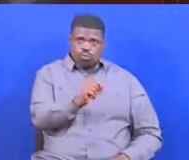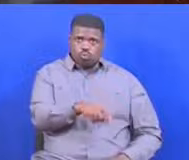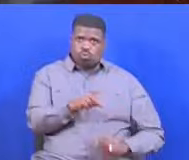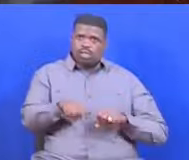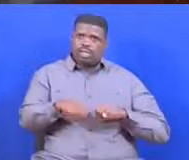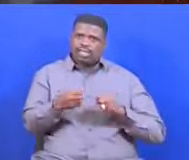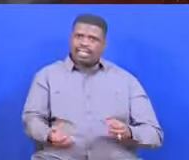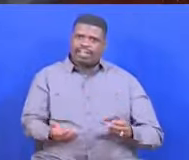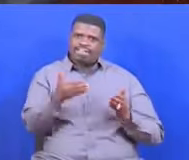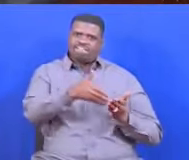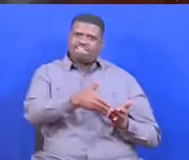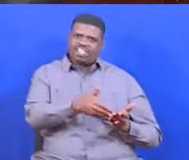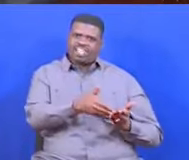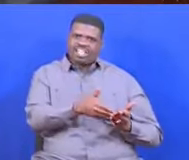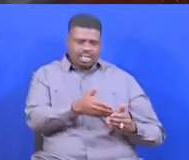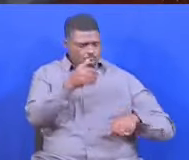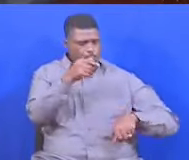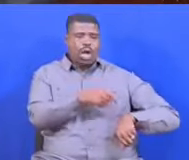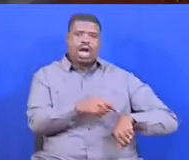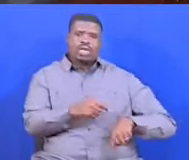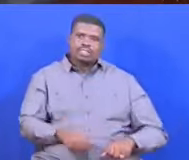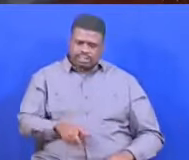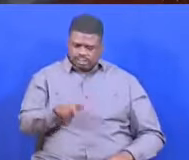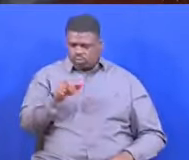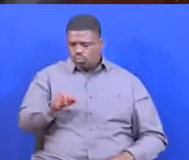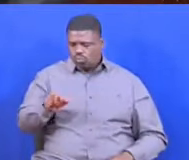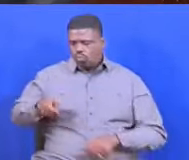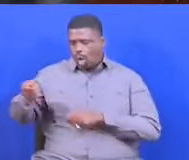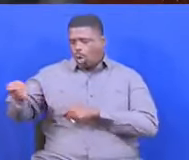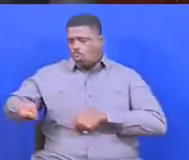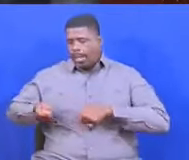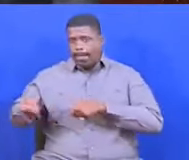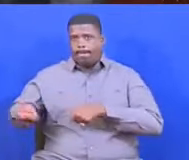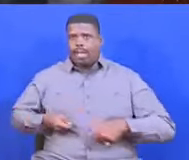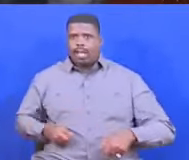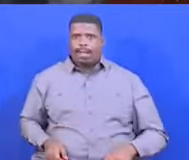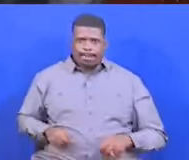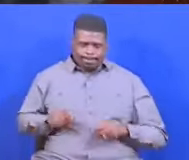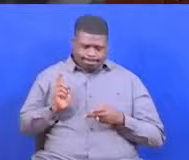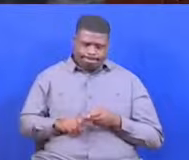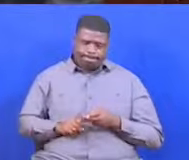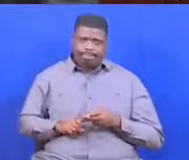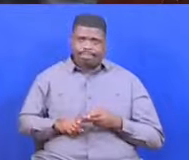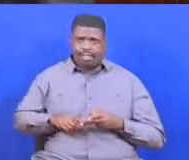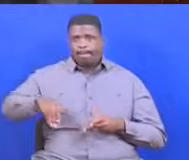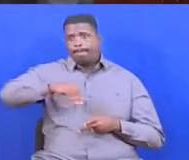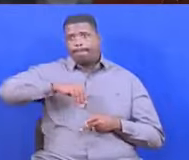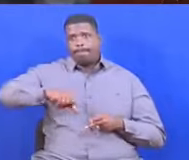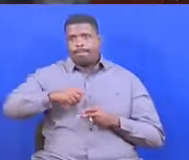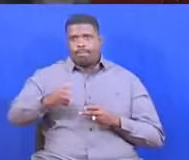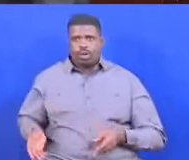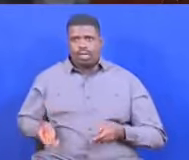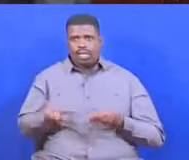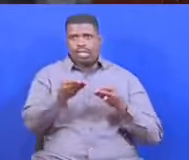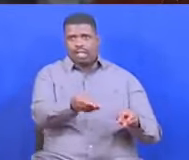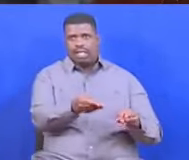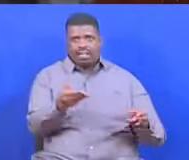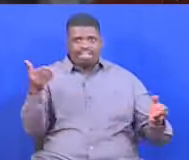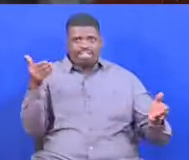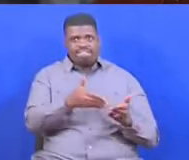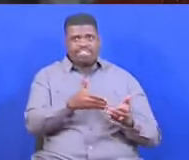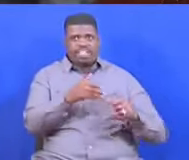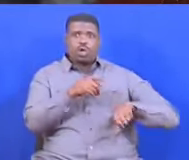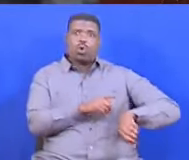lakini zifike kwa wakati kwa wakulima. Ina mpango wa kuleta mbolea, tunaomba zifike kwa wakati.